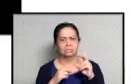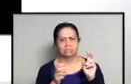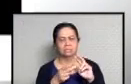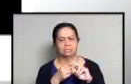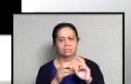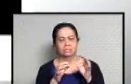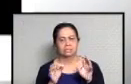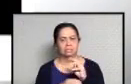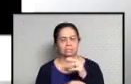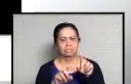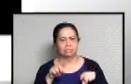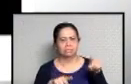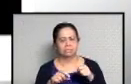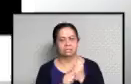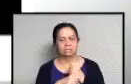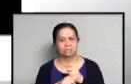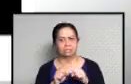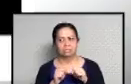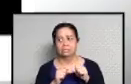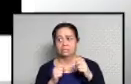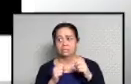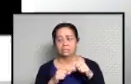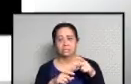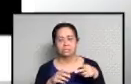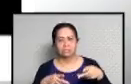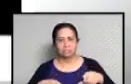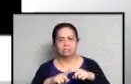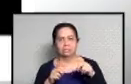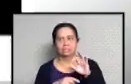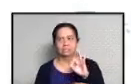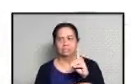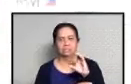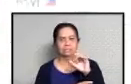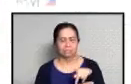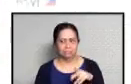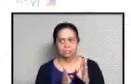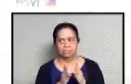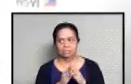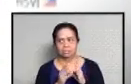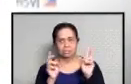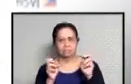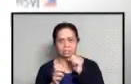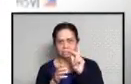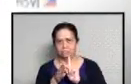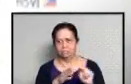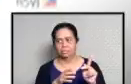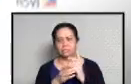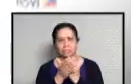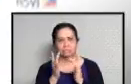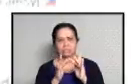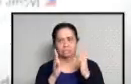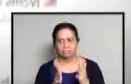na multitasking ang mga litrato na kuha raw sa quarterly management meeting ng FDCP. Tinawag itong unprofessional ng